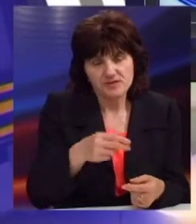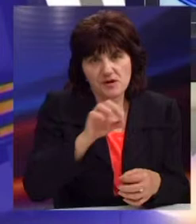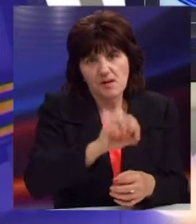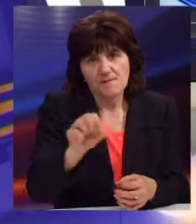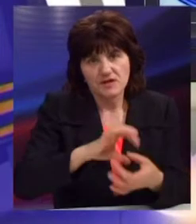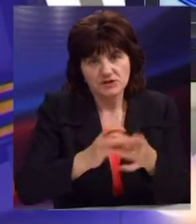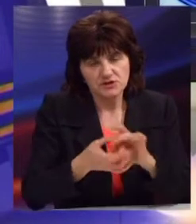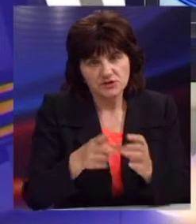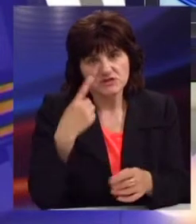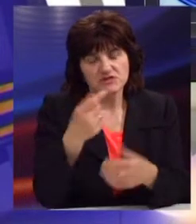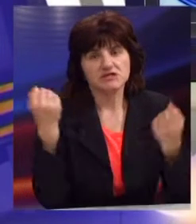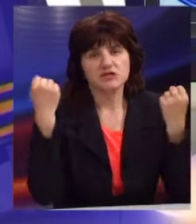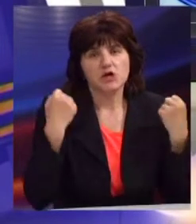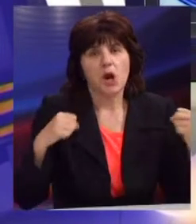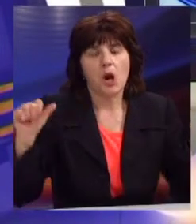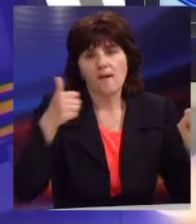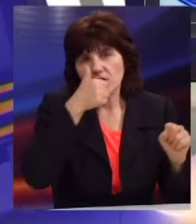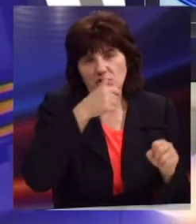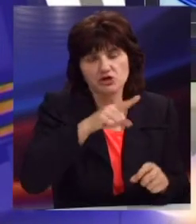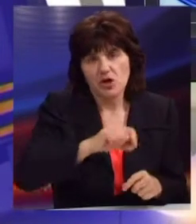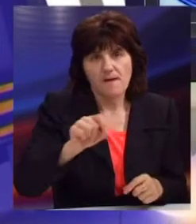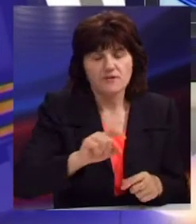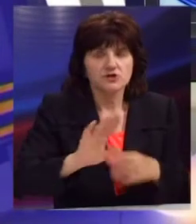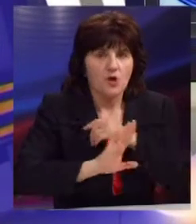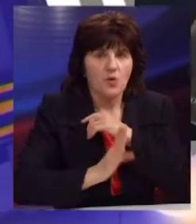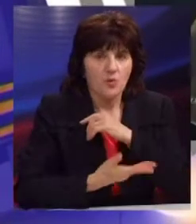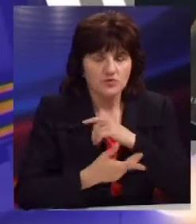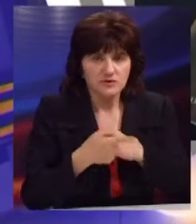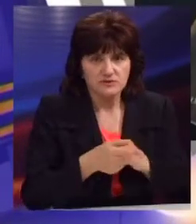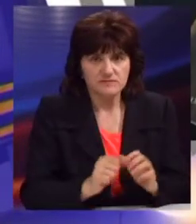je najslobodoumniji list u zemlji jer se učenici sami bave cenzurom.